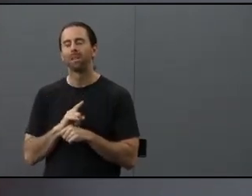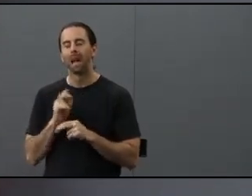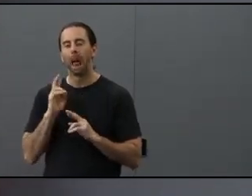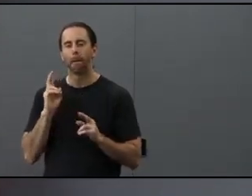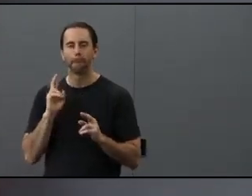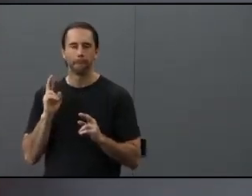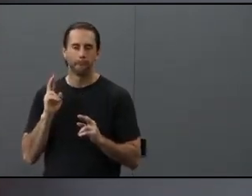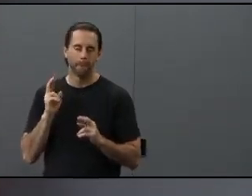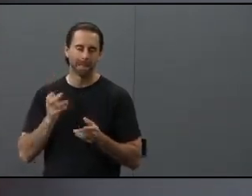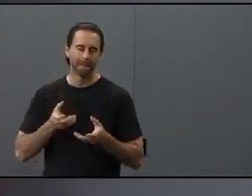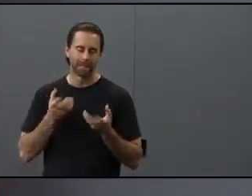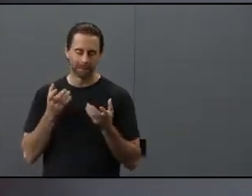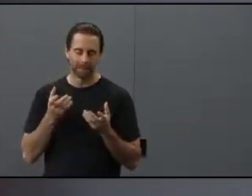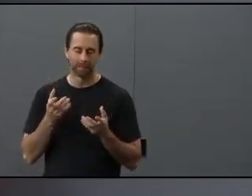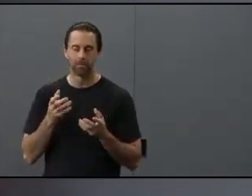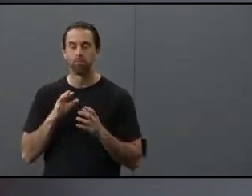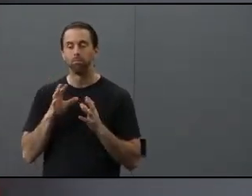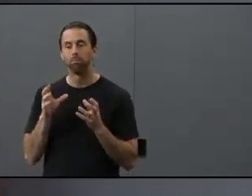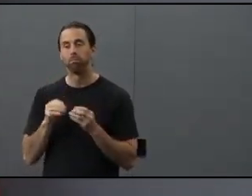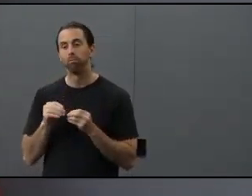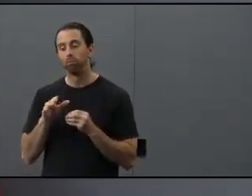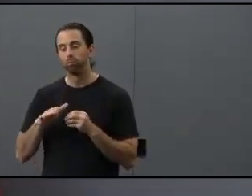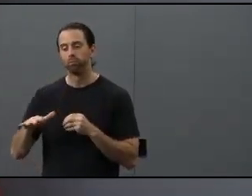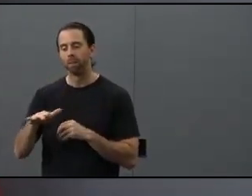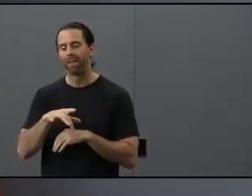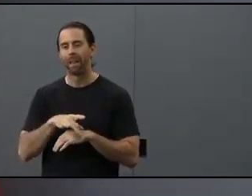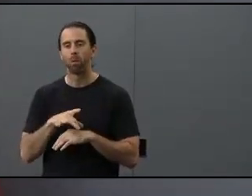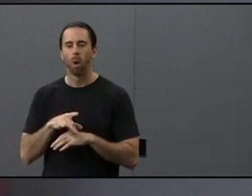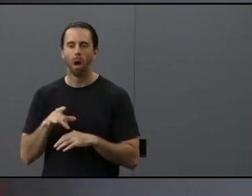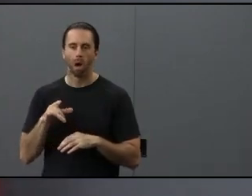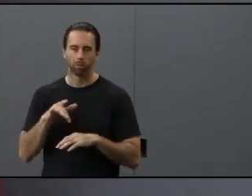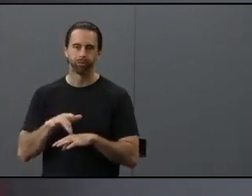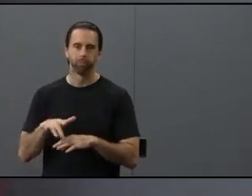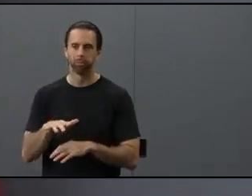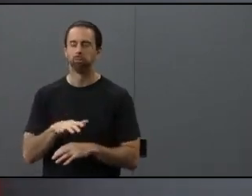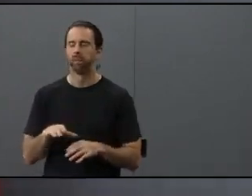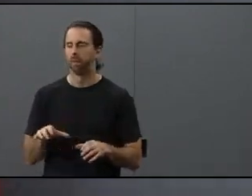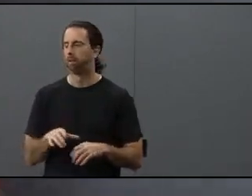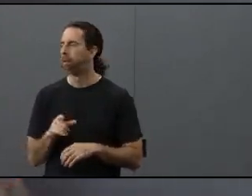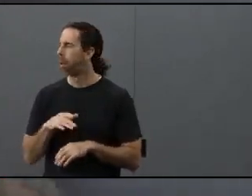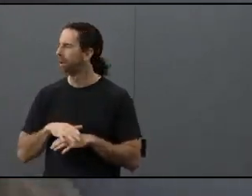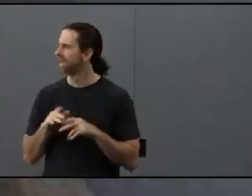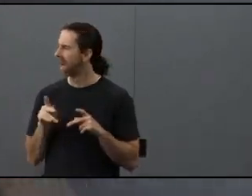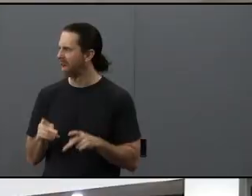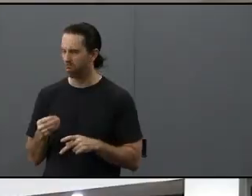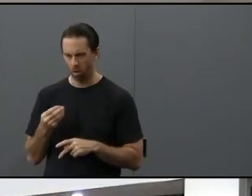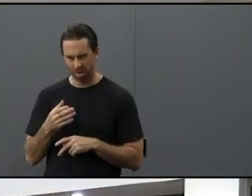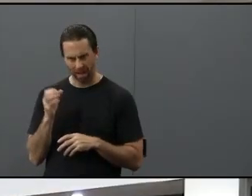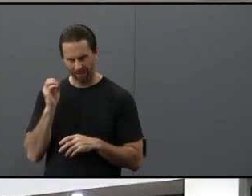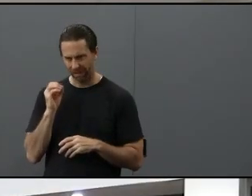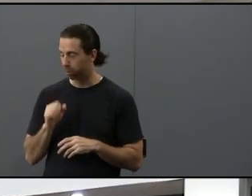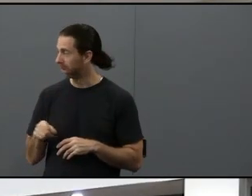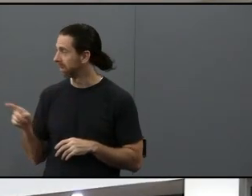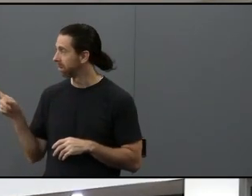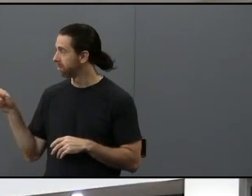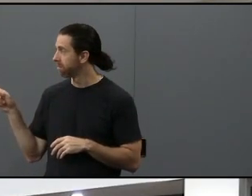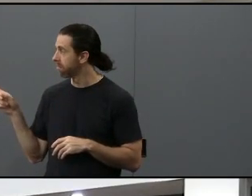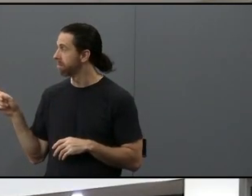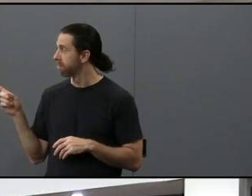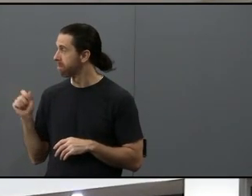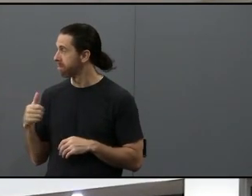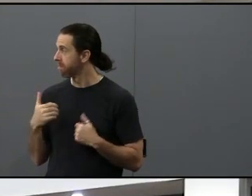incendie et la pter l'ensemble du territoire excellent donc est-ce que une conseillère en donnerait la vie c'est ça me semble être moi la